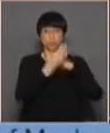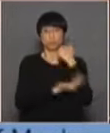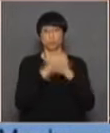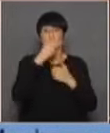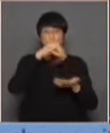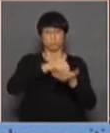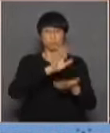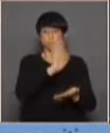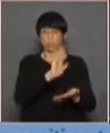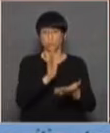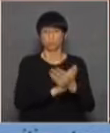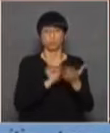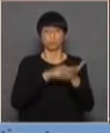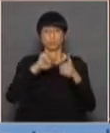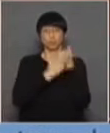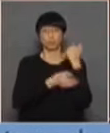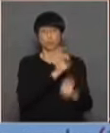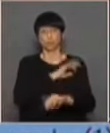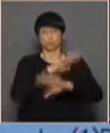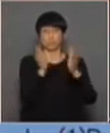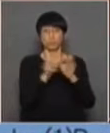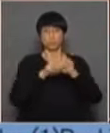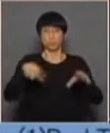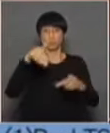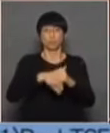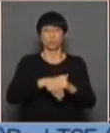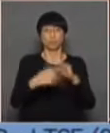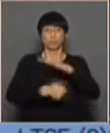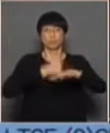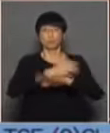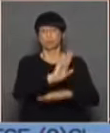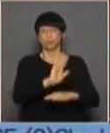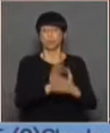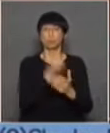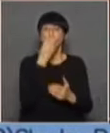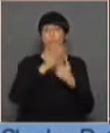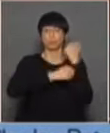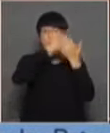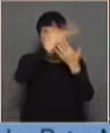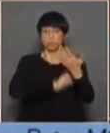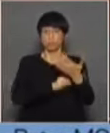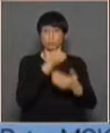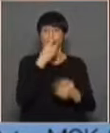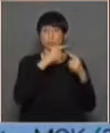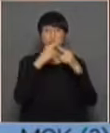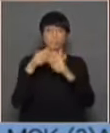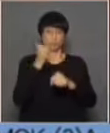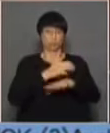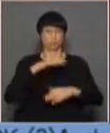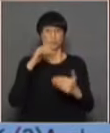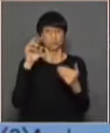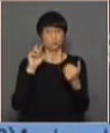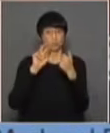定，立法会亦非全面直选产生，香港的法律制度根本就剥夺了港人的基本政治权